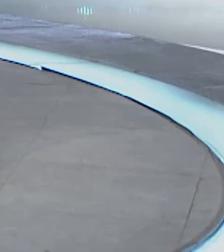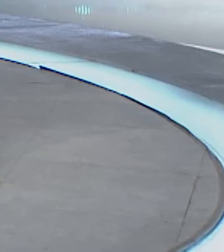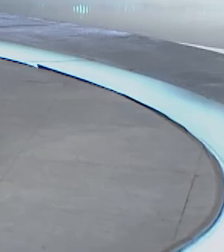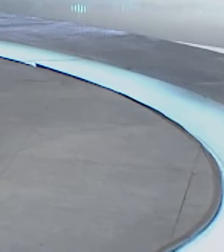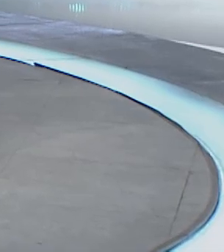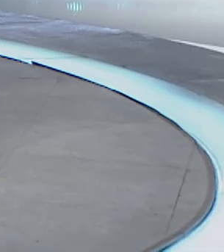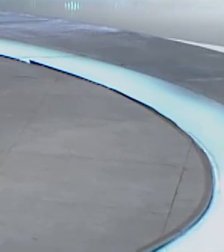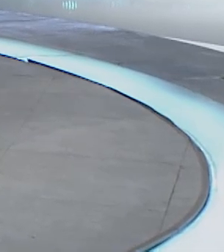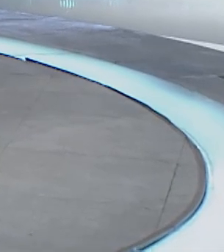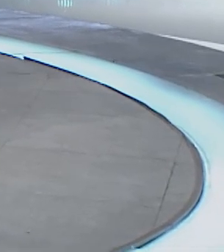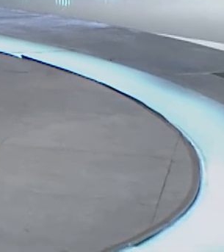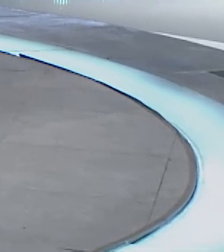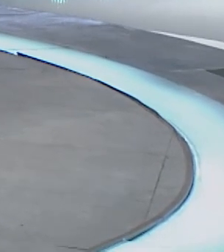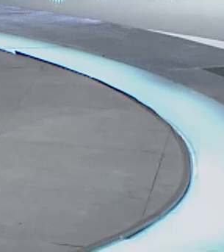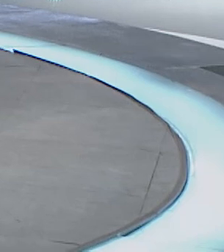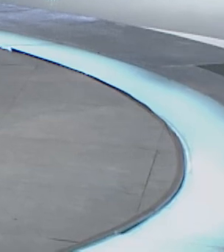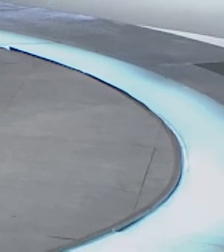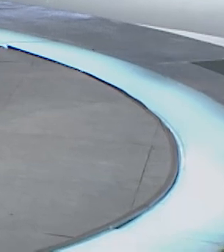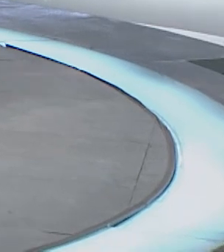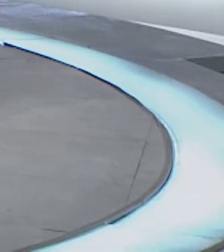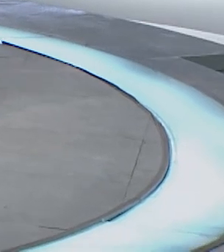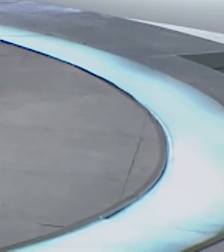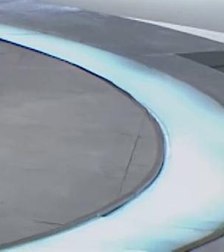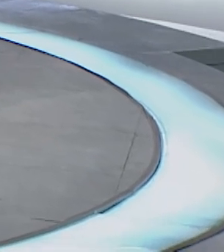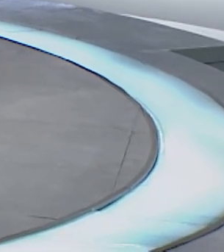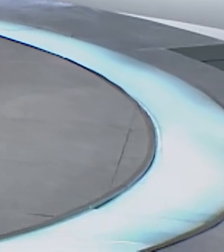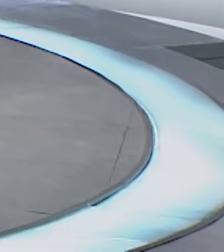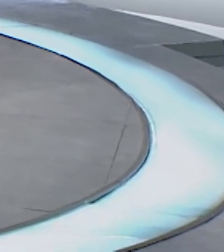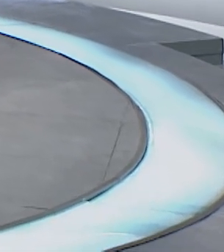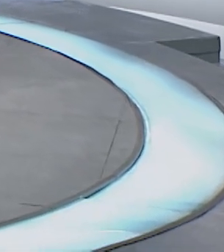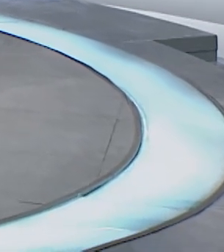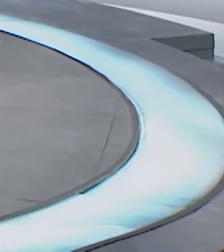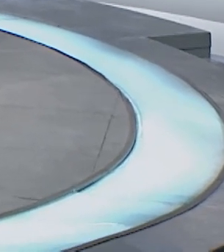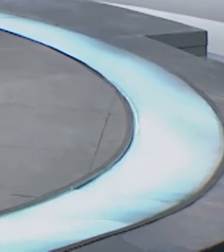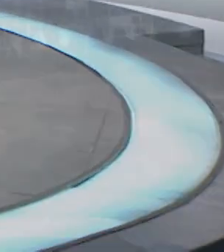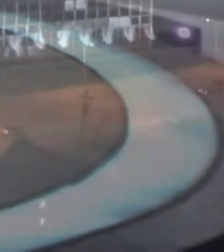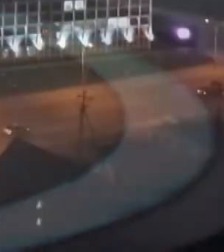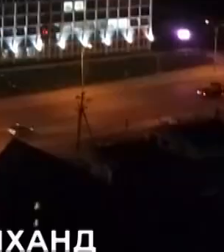Монголын мэдээ сууг цаг үеийн хөтөлбөрийнхөө Мягмар гарагийн дугаарыг танилцууллаа.